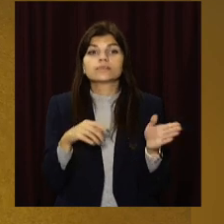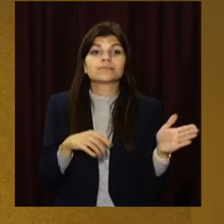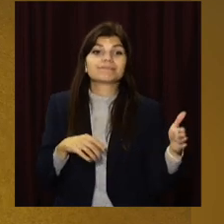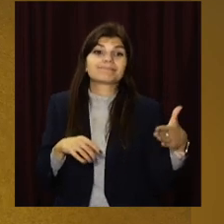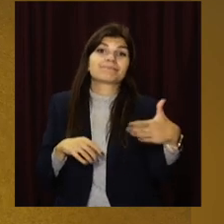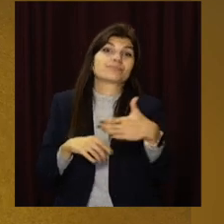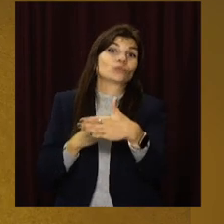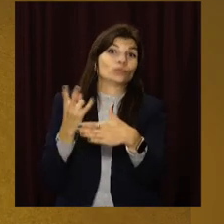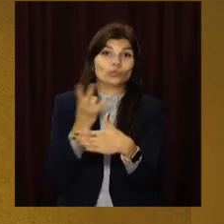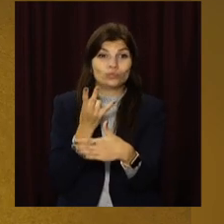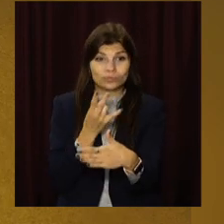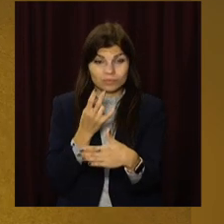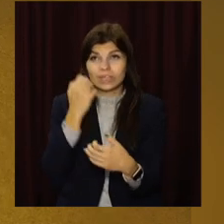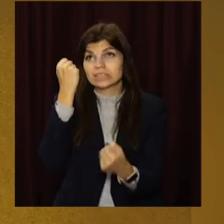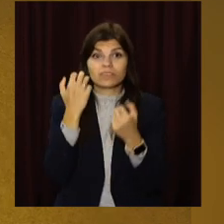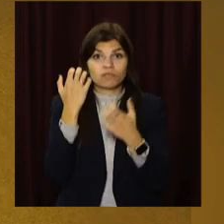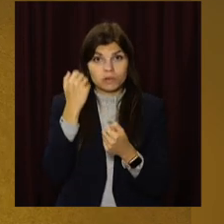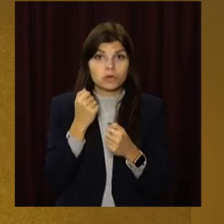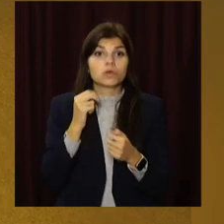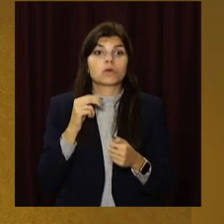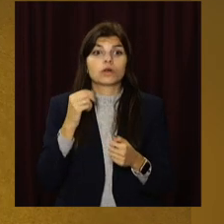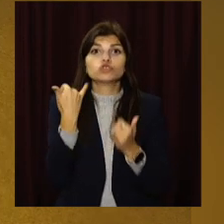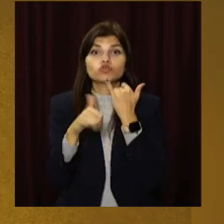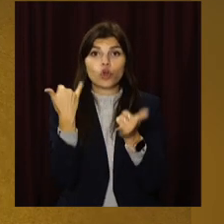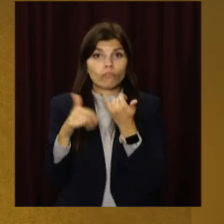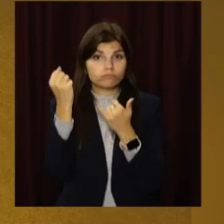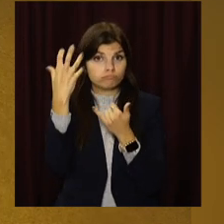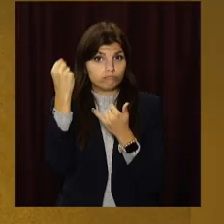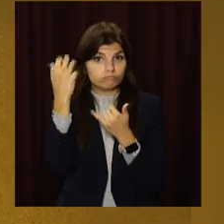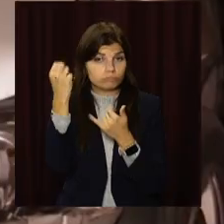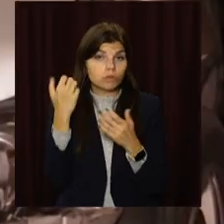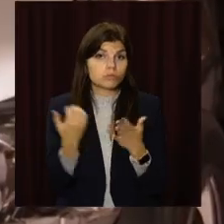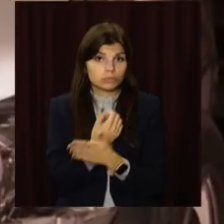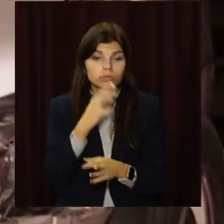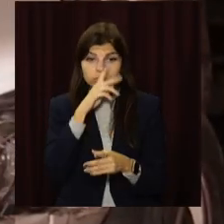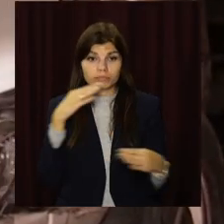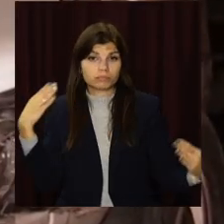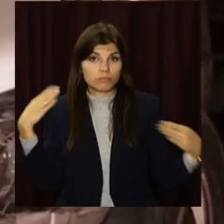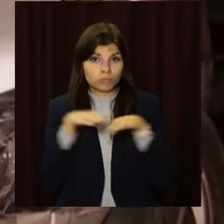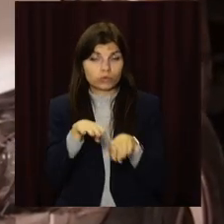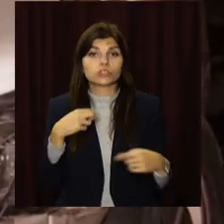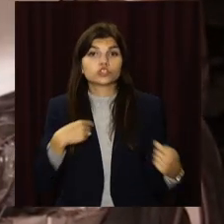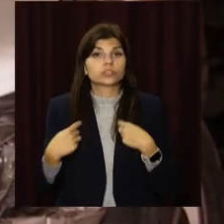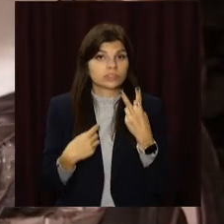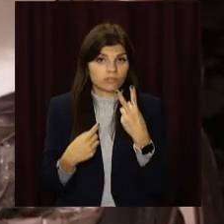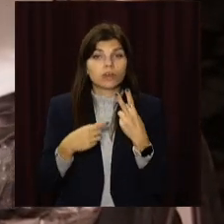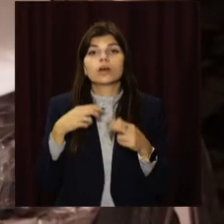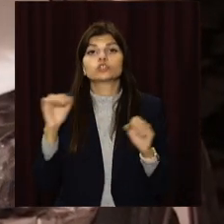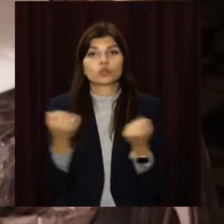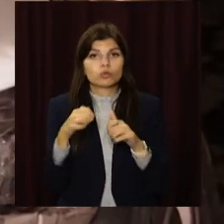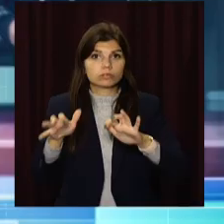Пилипа Орлика. Світлофори працювали у мигаючому жовтому режимі. В результаті зіткнення постраждали двоє. Їх забрали